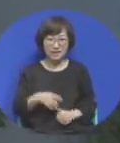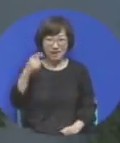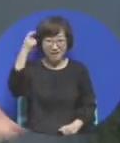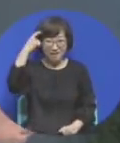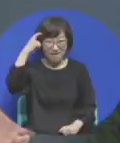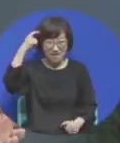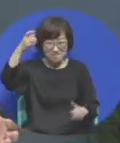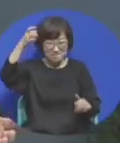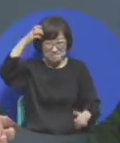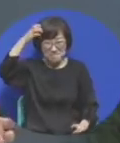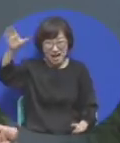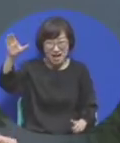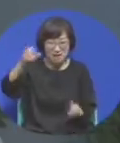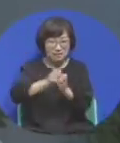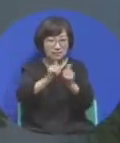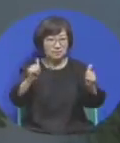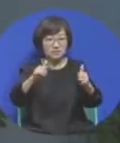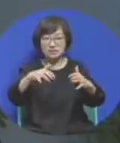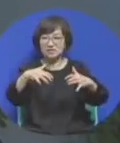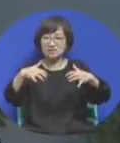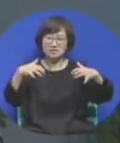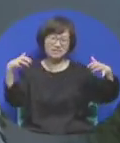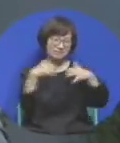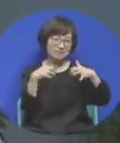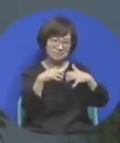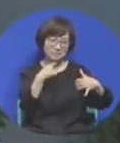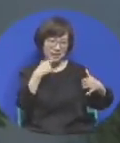일으키고 난리가 나는 겁니다. And these people with mental disorders that are